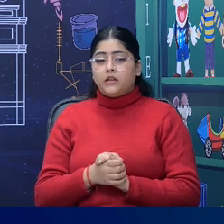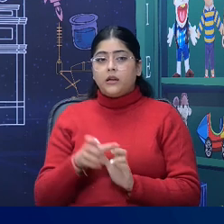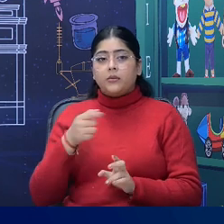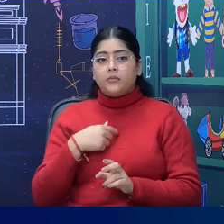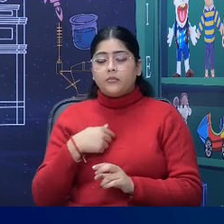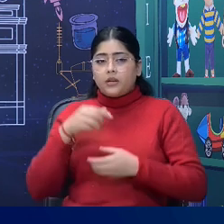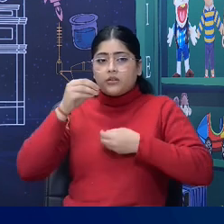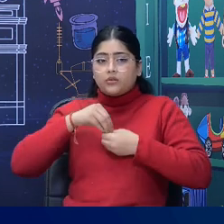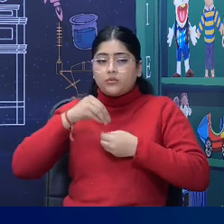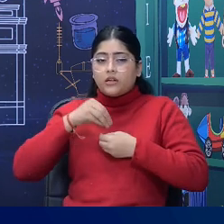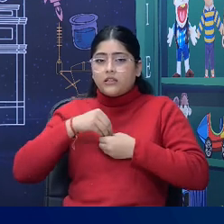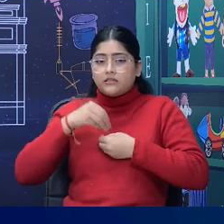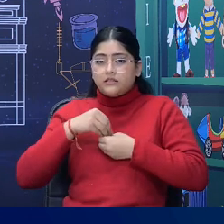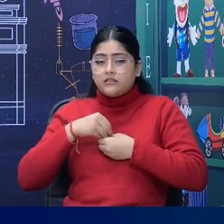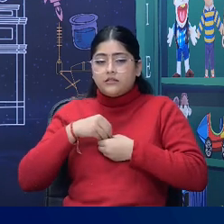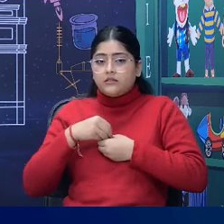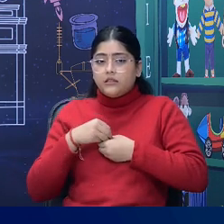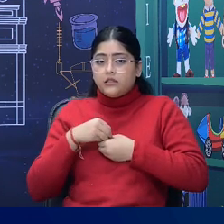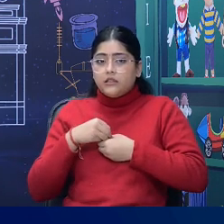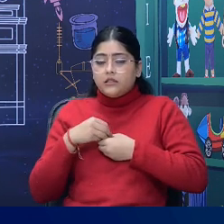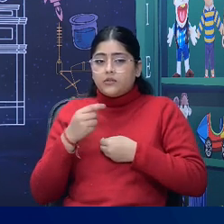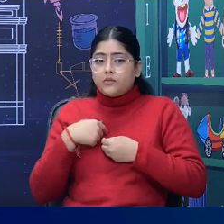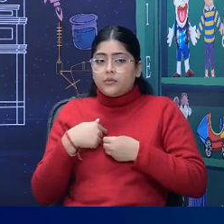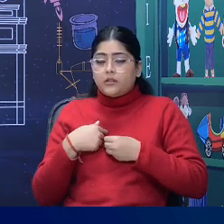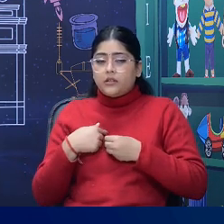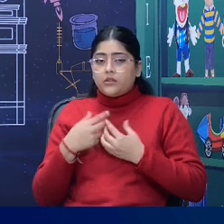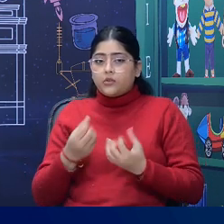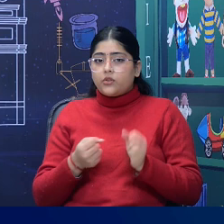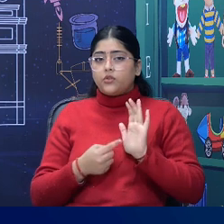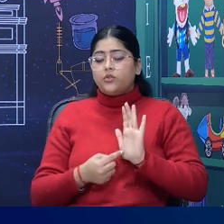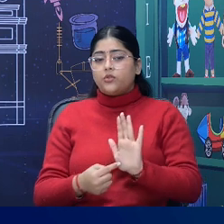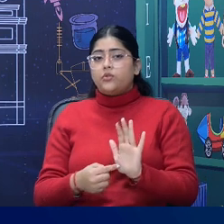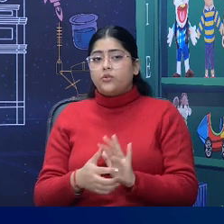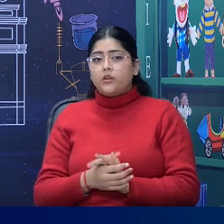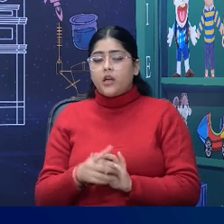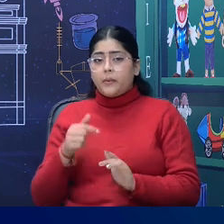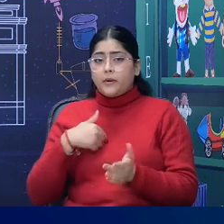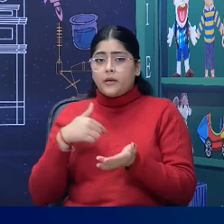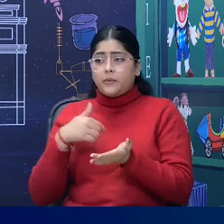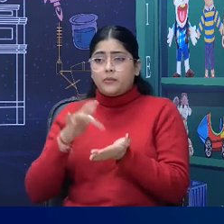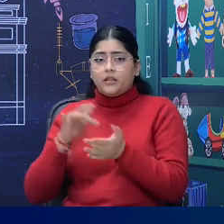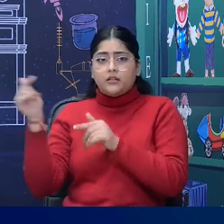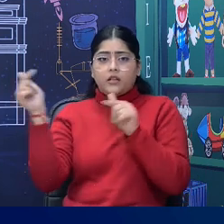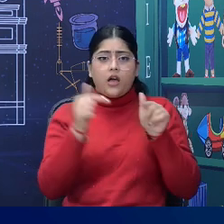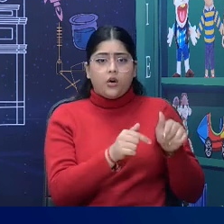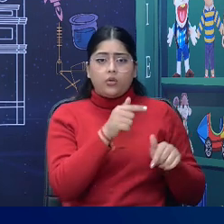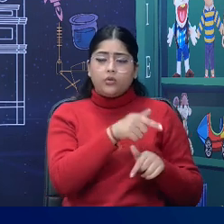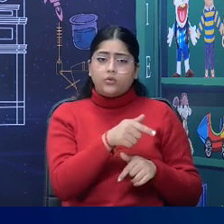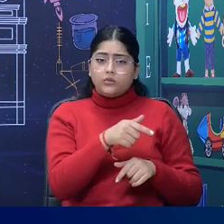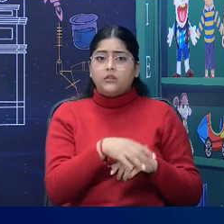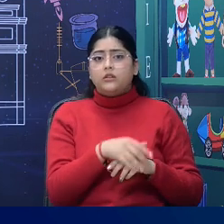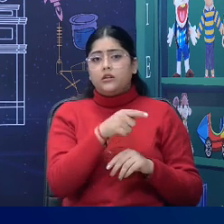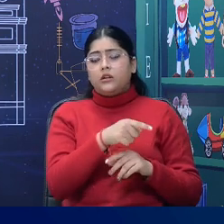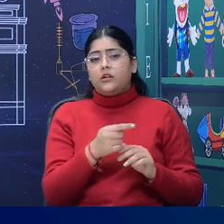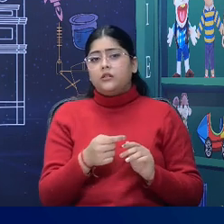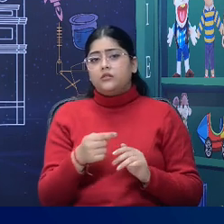शाश्वत ज्योति को जगाना चाहता हूं हमारे साधना मंदिर में आकर ज्योति को अपने भीतर जगाओ वो खिलखिला करर हस पड़ा जी तो अब आपको